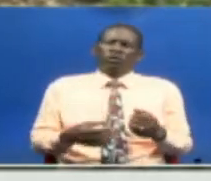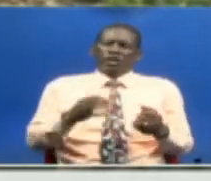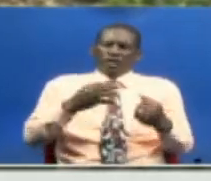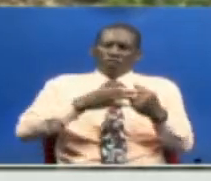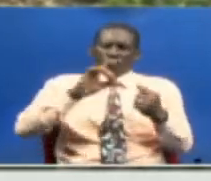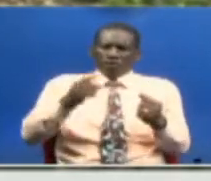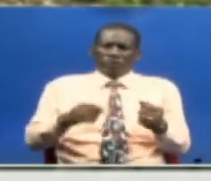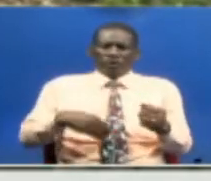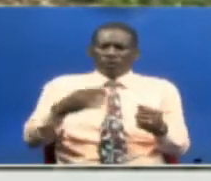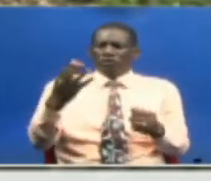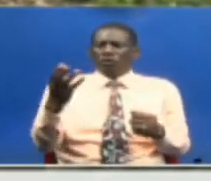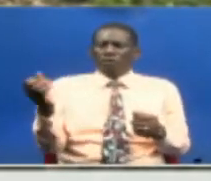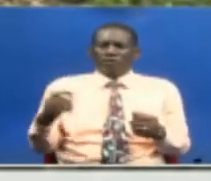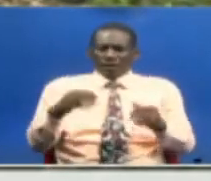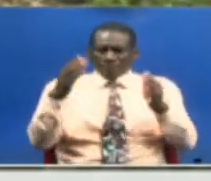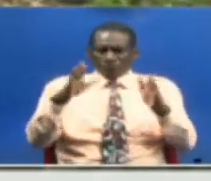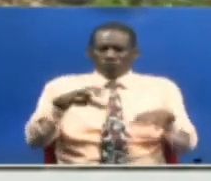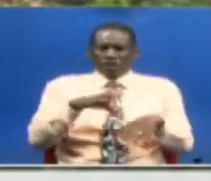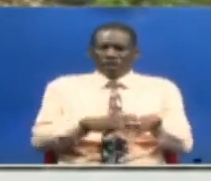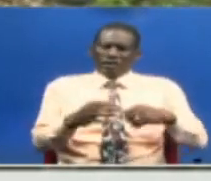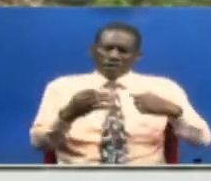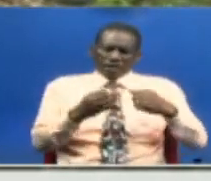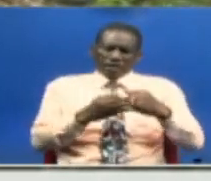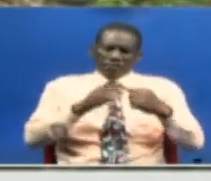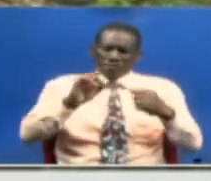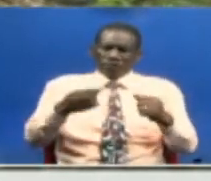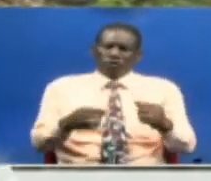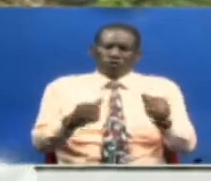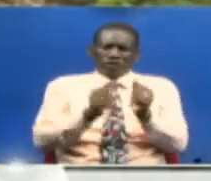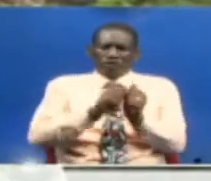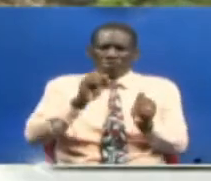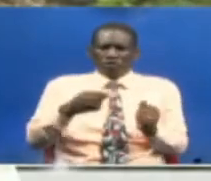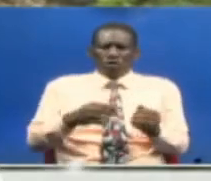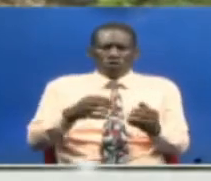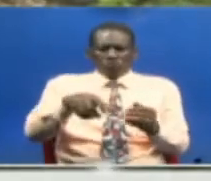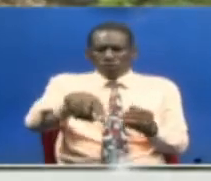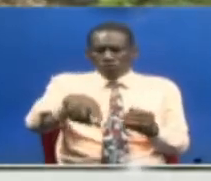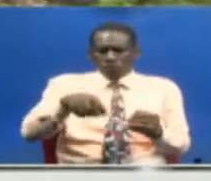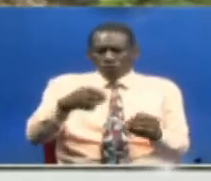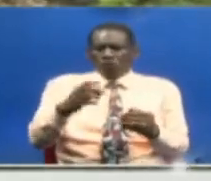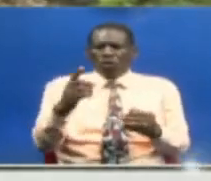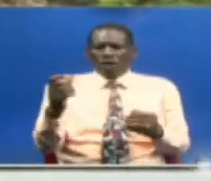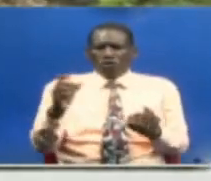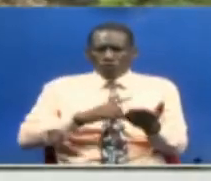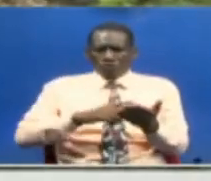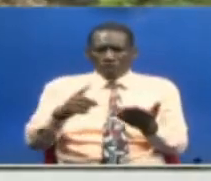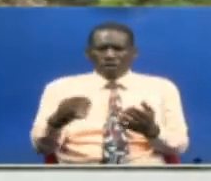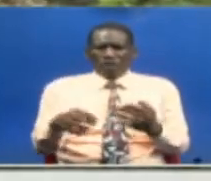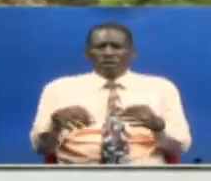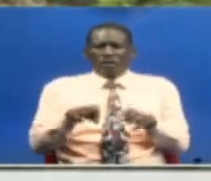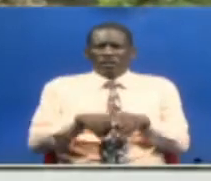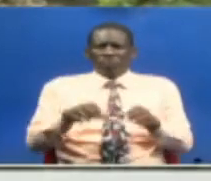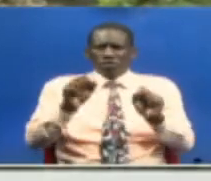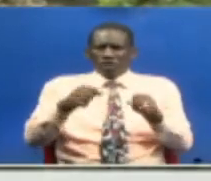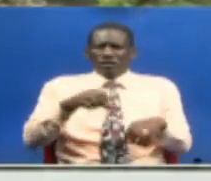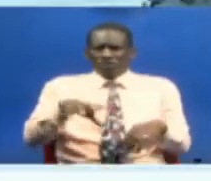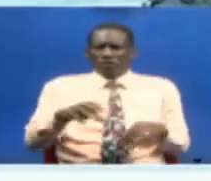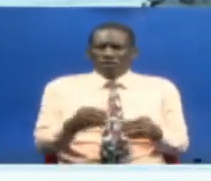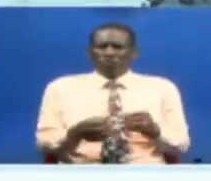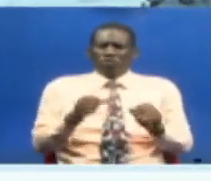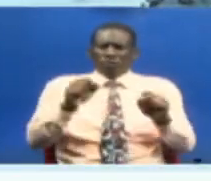pata 1,800, 1,700, 1,010, na tunavua kwa muda wa wiki moja. Sasa tunapata mtu hata 30,000 anaweza